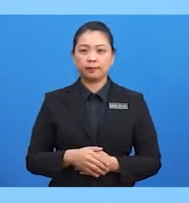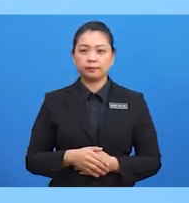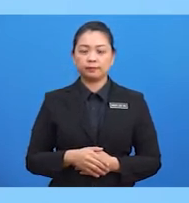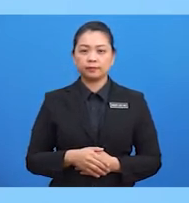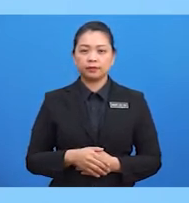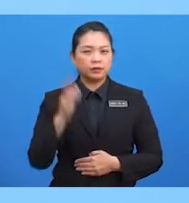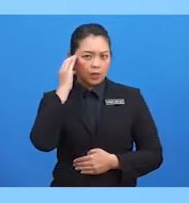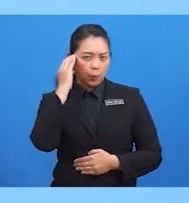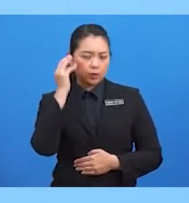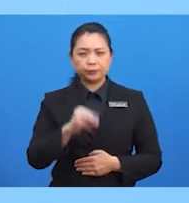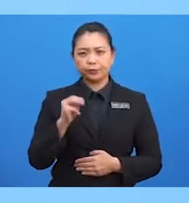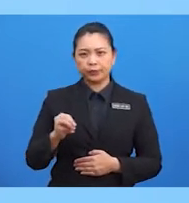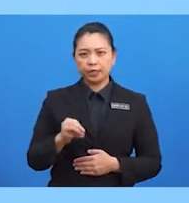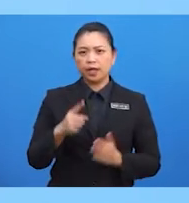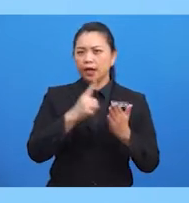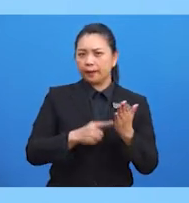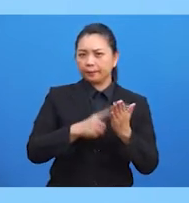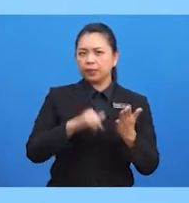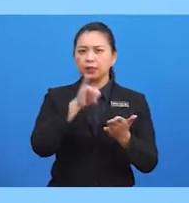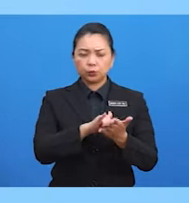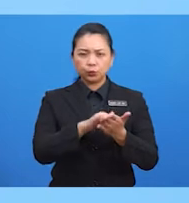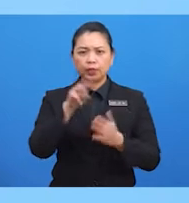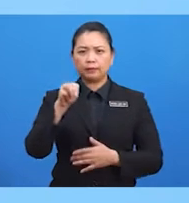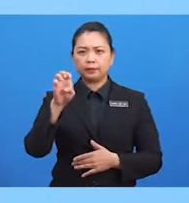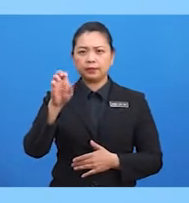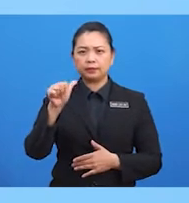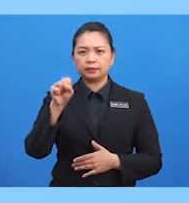Tahukah murid-murid apa itu MISAT?